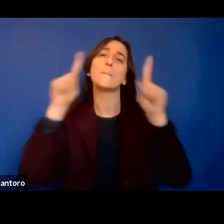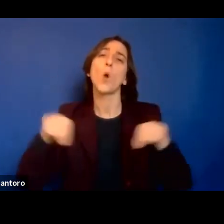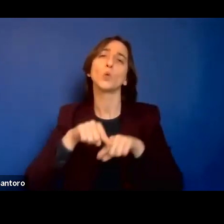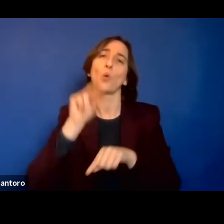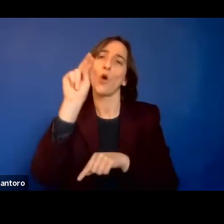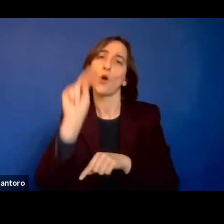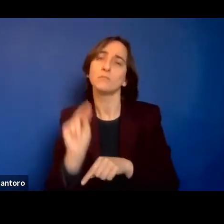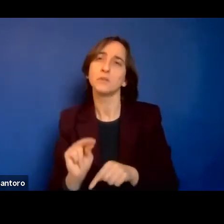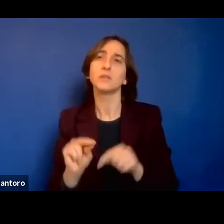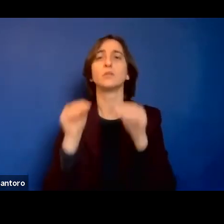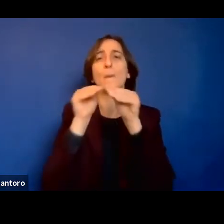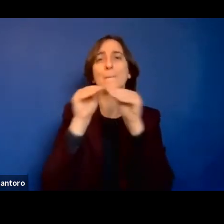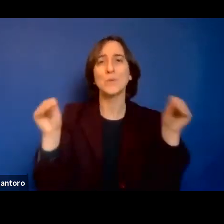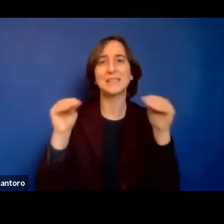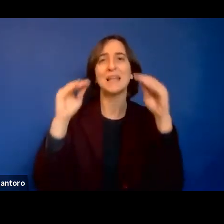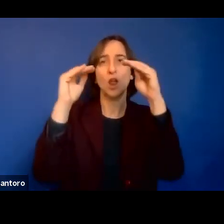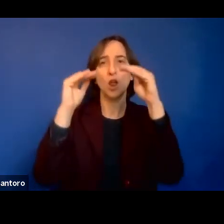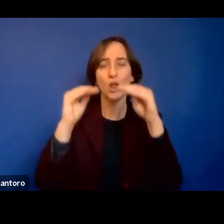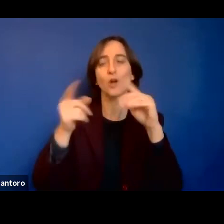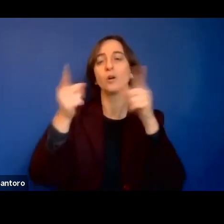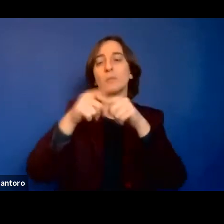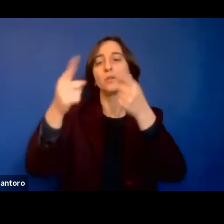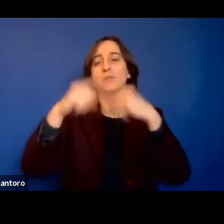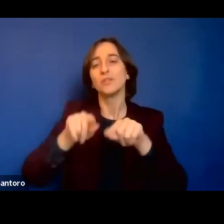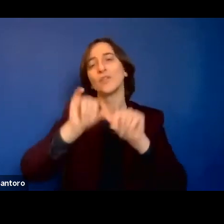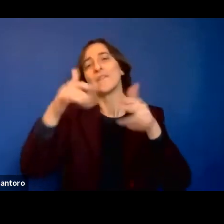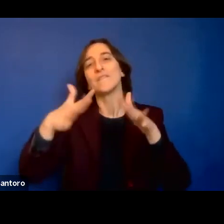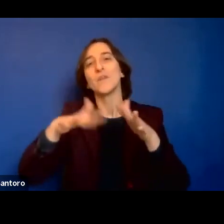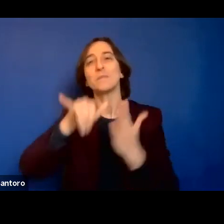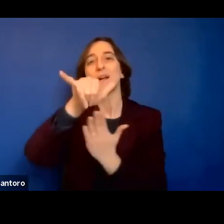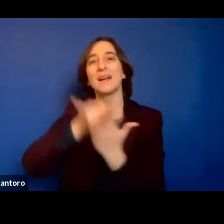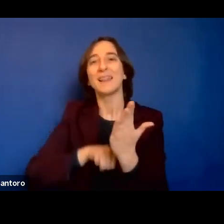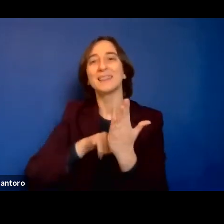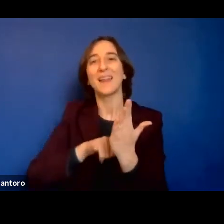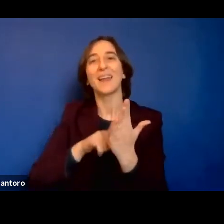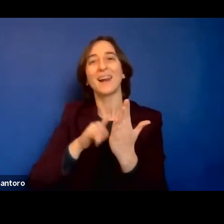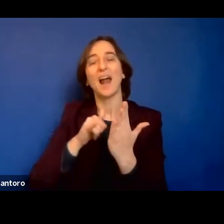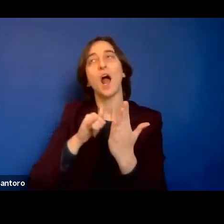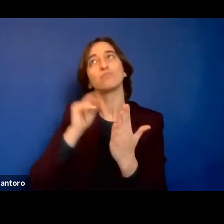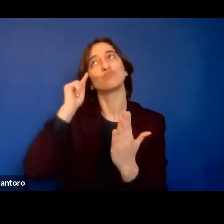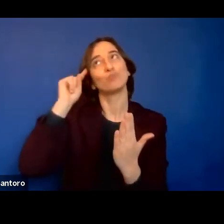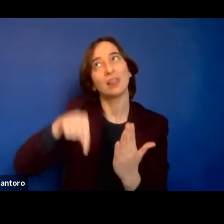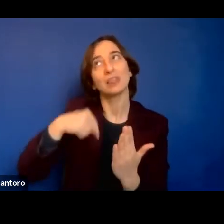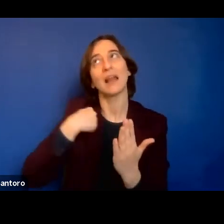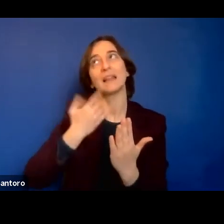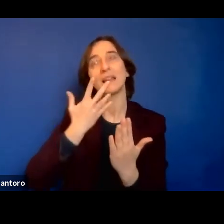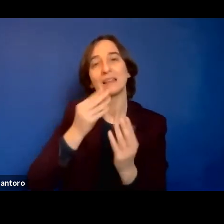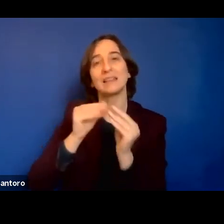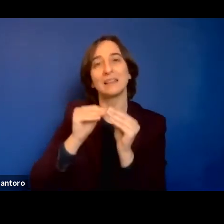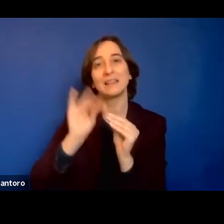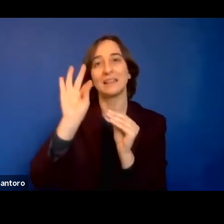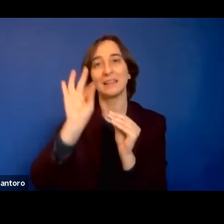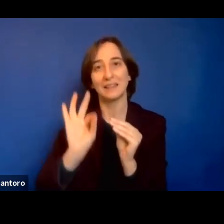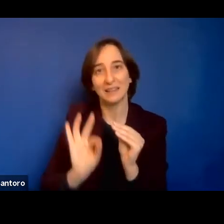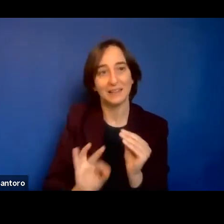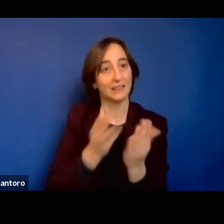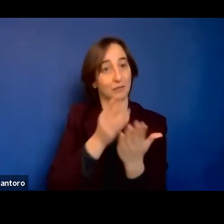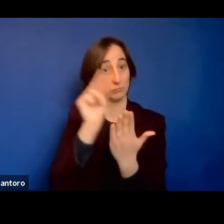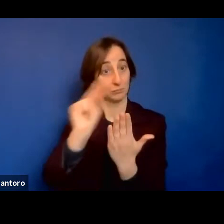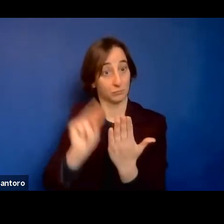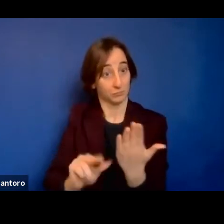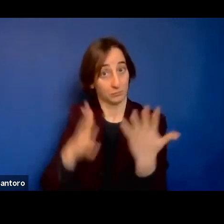una sorta di lettera di intenti che poi sarà ovviamente soggetto di valutazione.